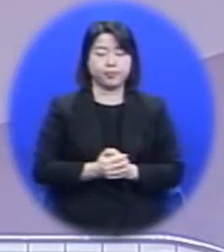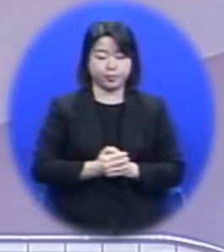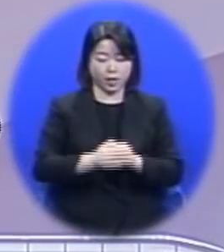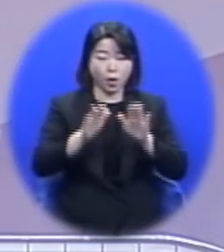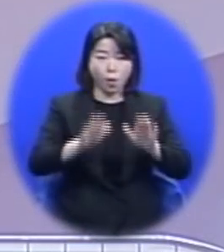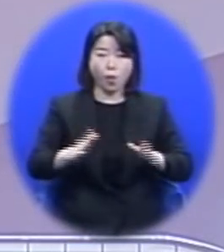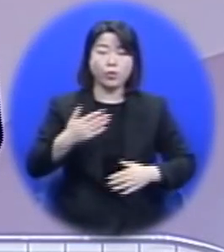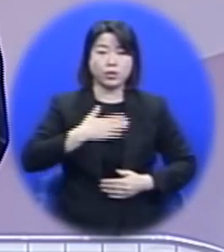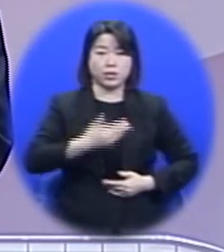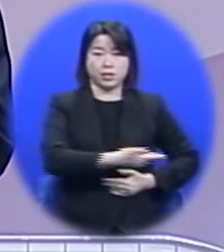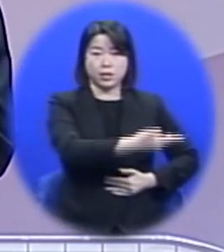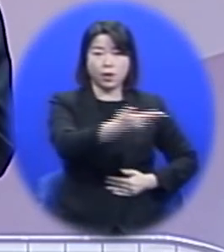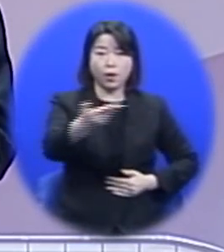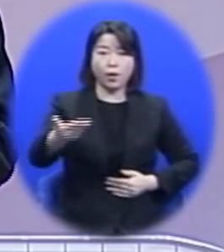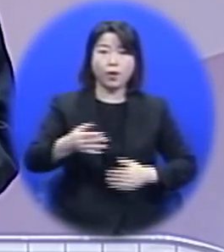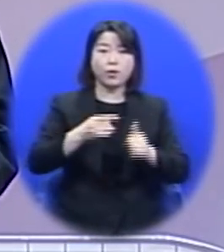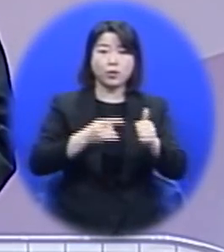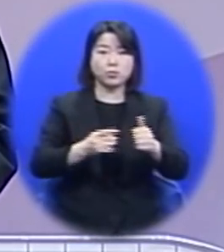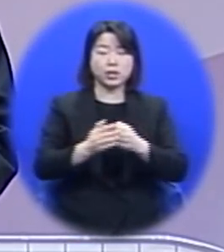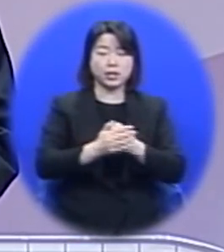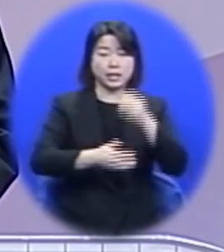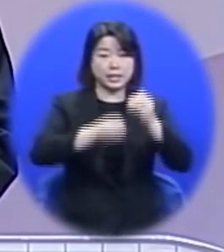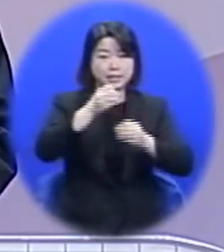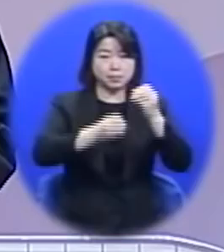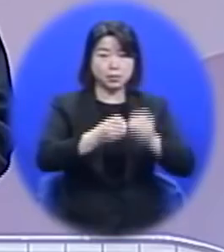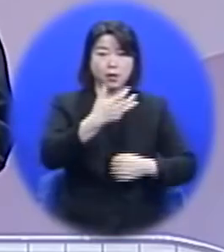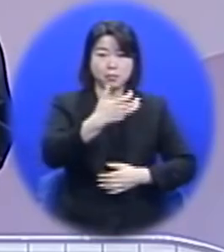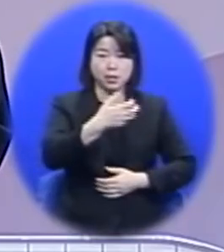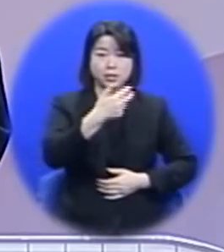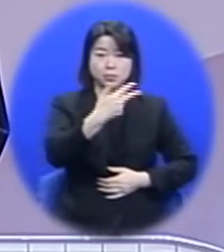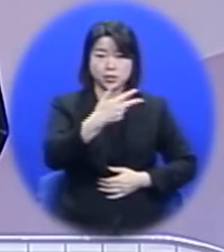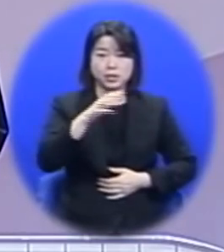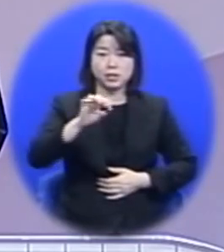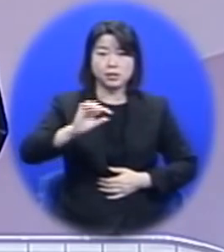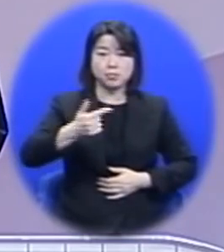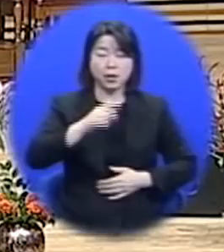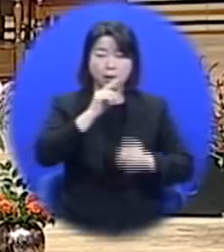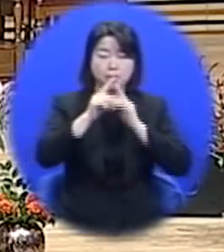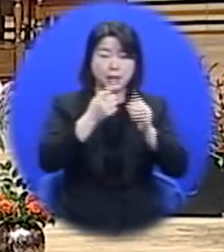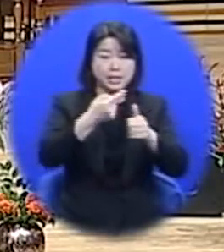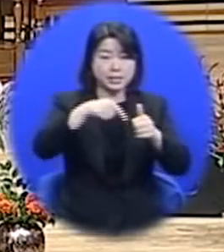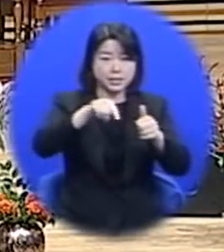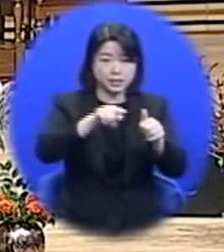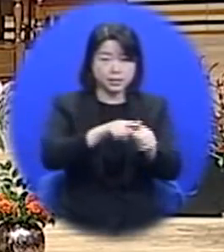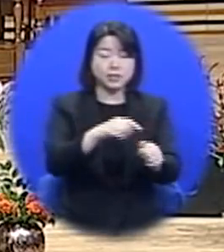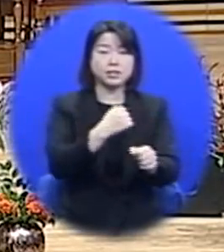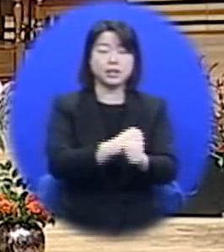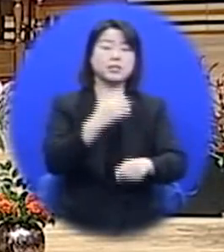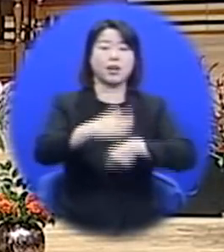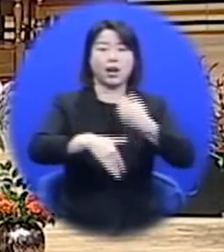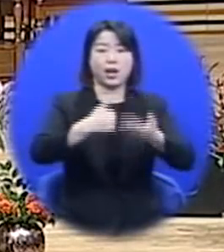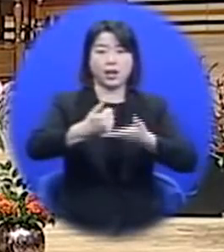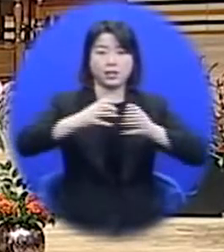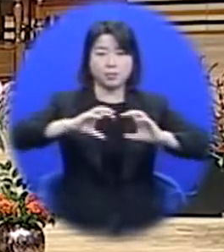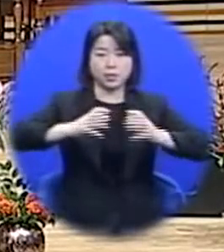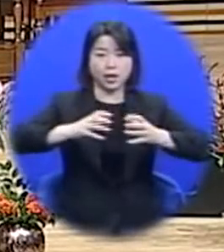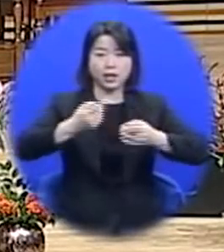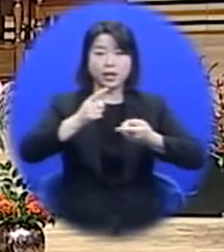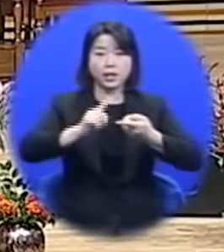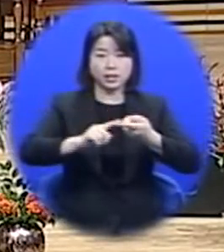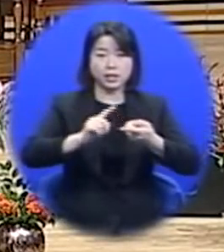오늘은 저는 여러분에게 시편 87편의 말씀에 의지해서 하나님의 나라에